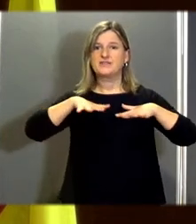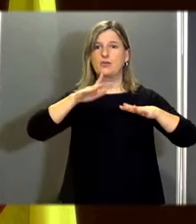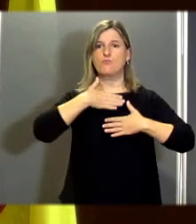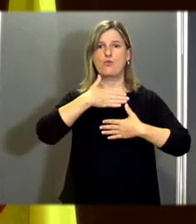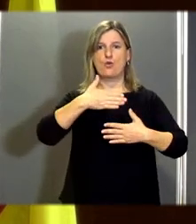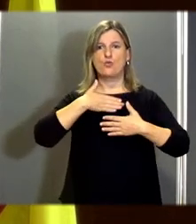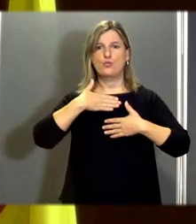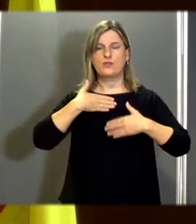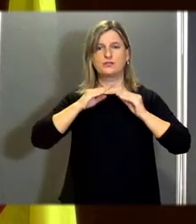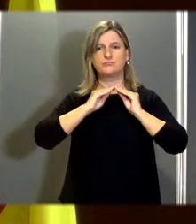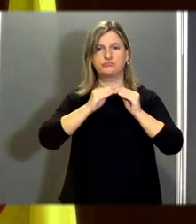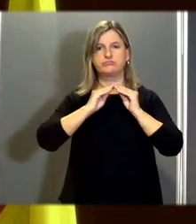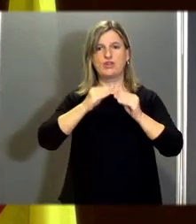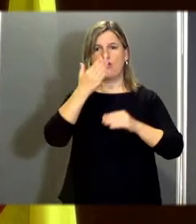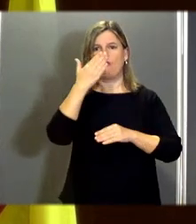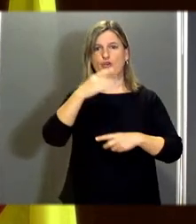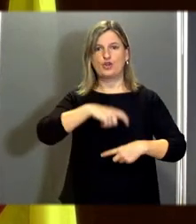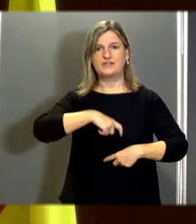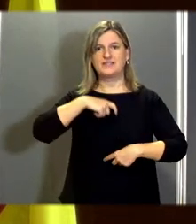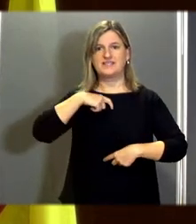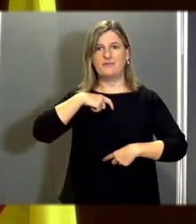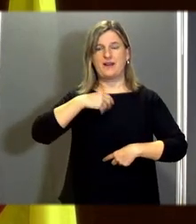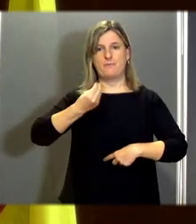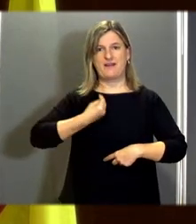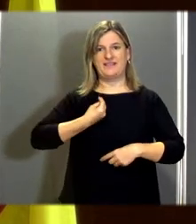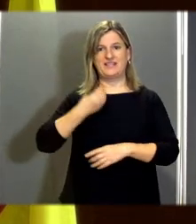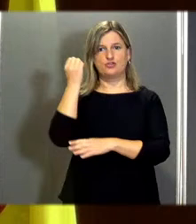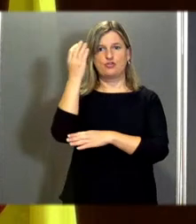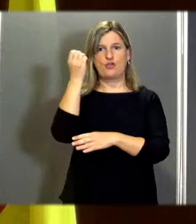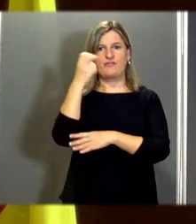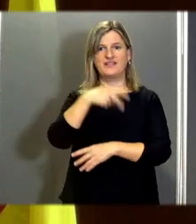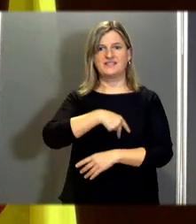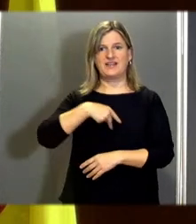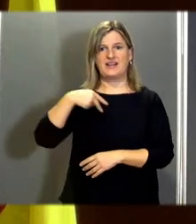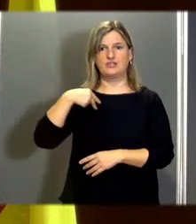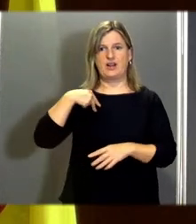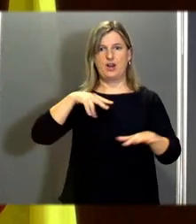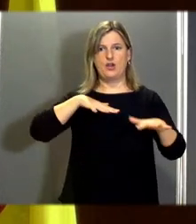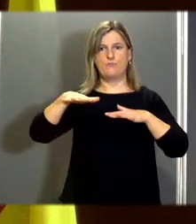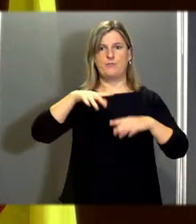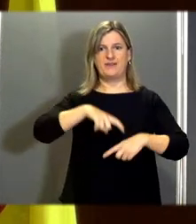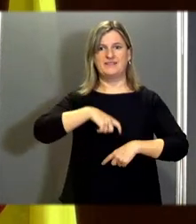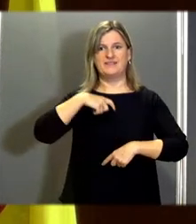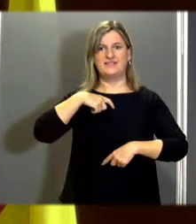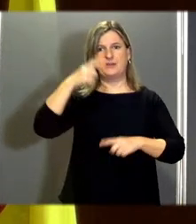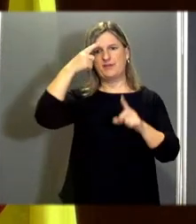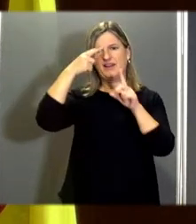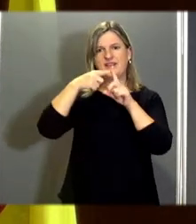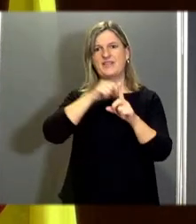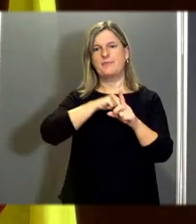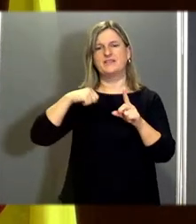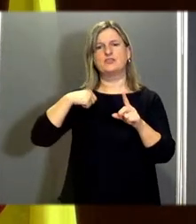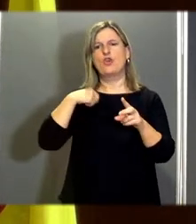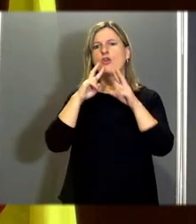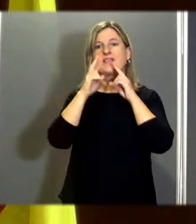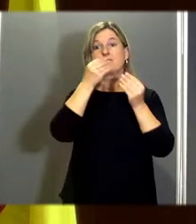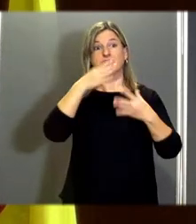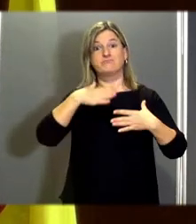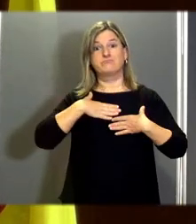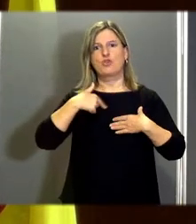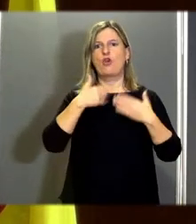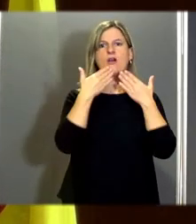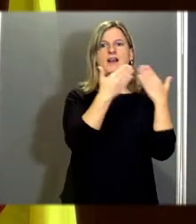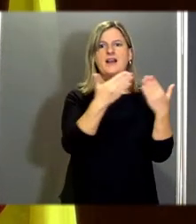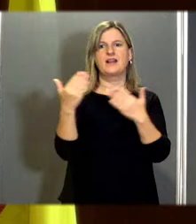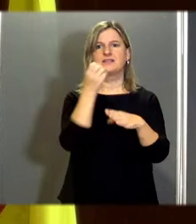implicats en les tasques del Front Civil en aquesta conferència nacional del Moviment Civil Independentista, dono les gràcies a tots els